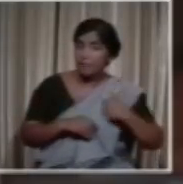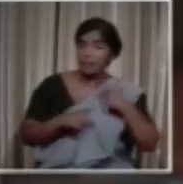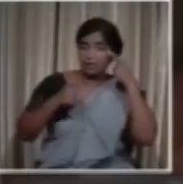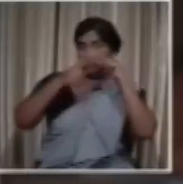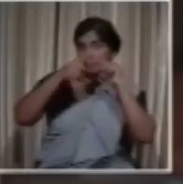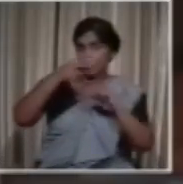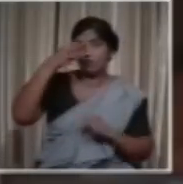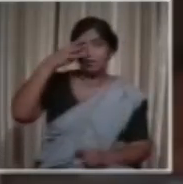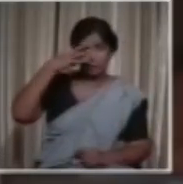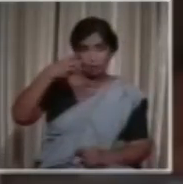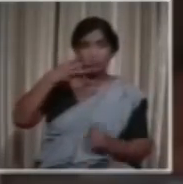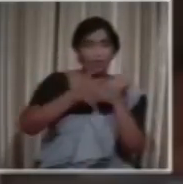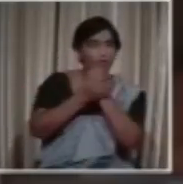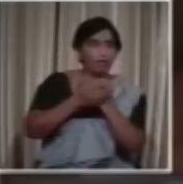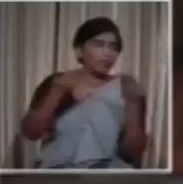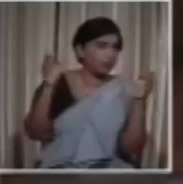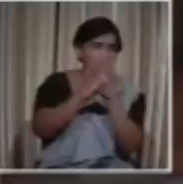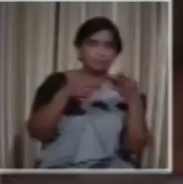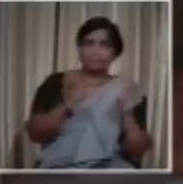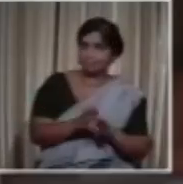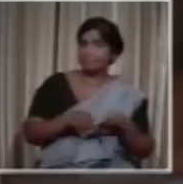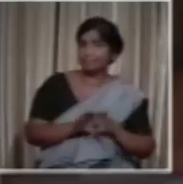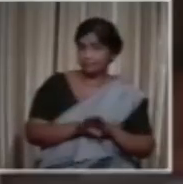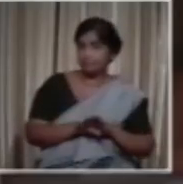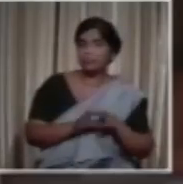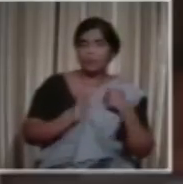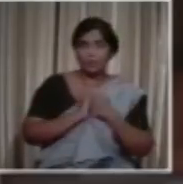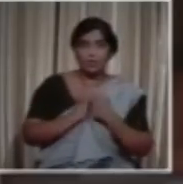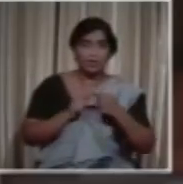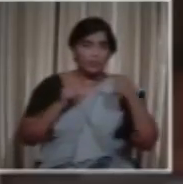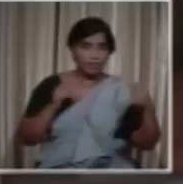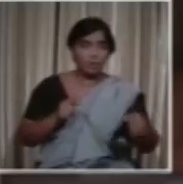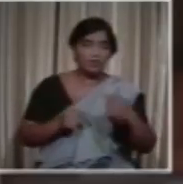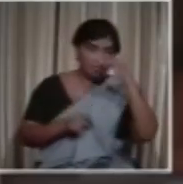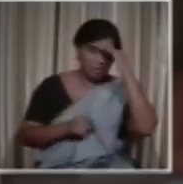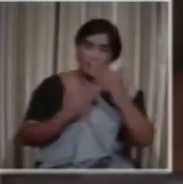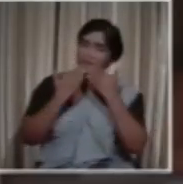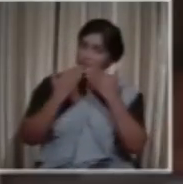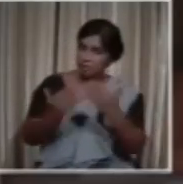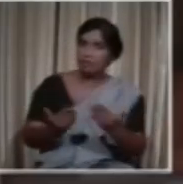3ak tiyenawa. E siyalla wahila. Mama garu vipaksha nayakathumata sthitiwanta wenawa.